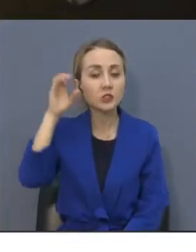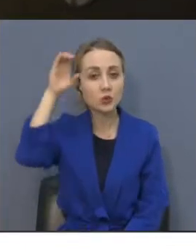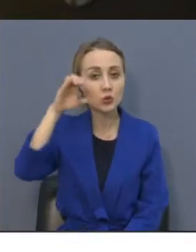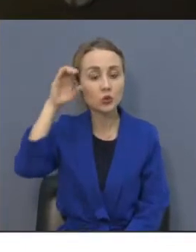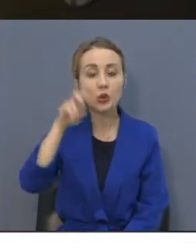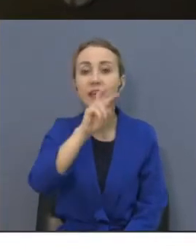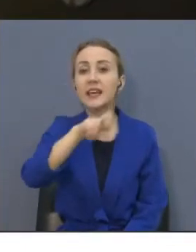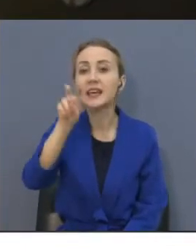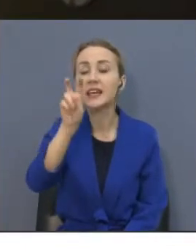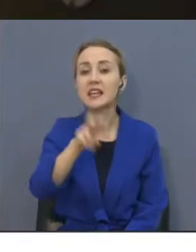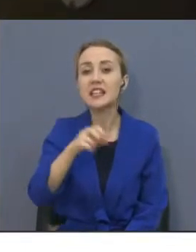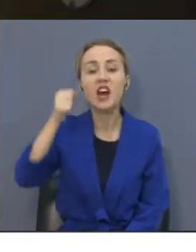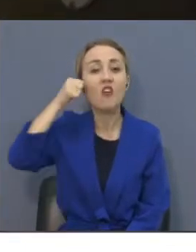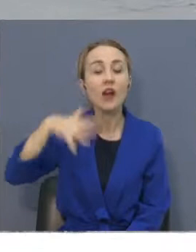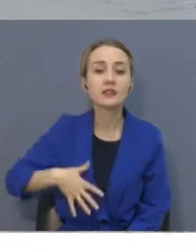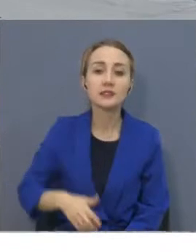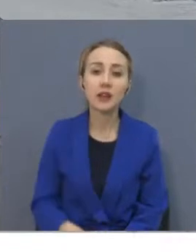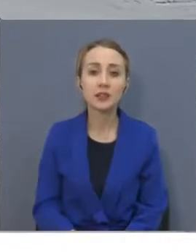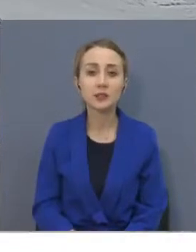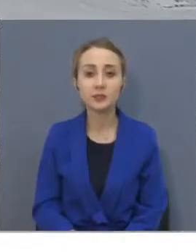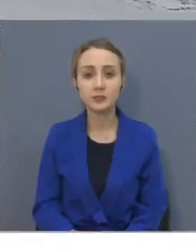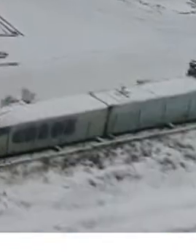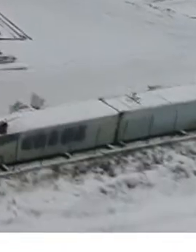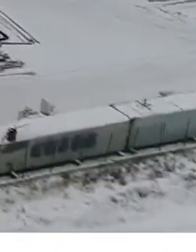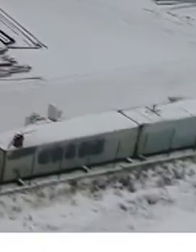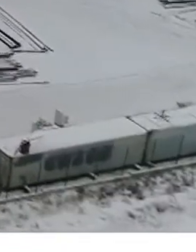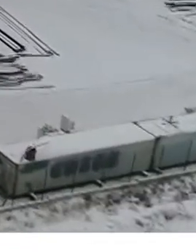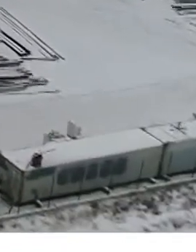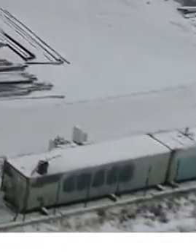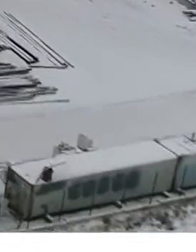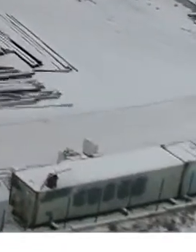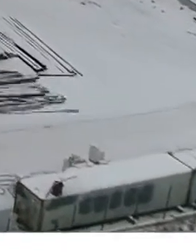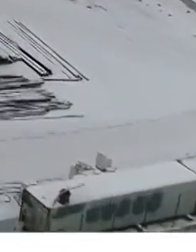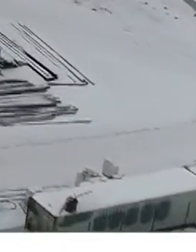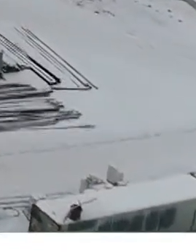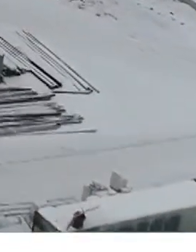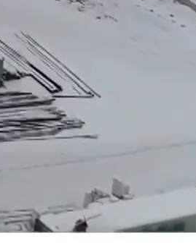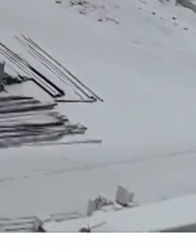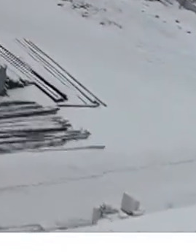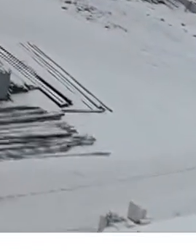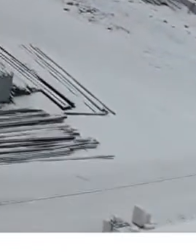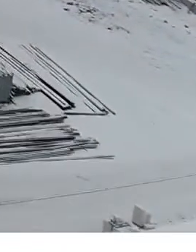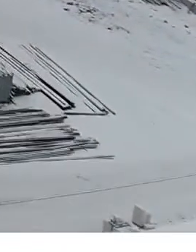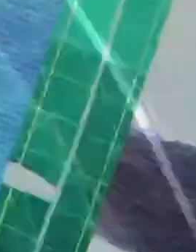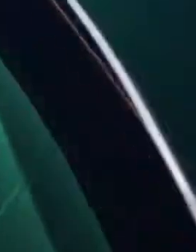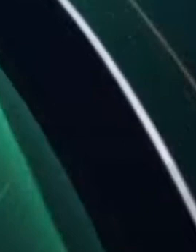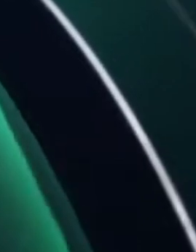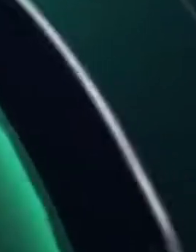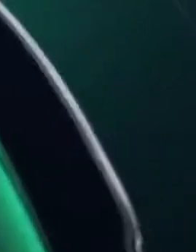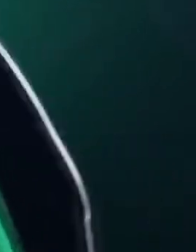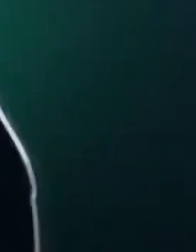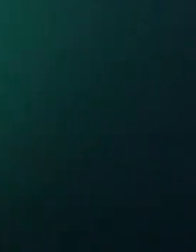и Афганистан. Зарина Дюсекеева, Абай Кокенбек, Оганбек Манарбекулы, Павел Соловьев, Алмас Адвокасов, Кокшиакпарат.